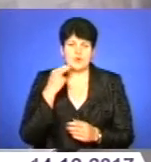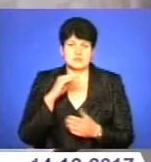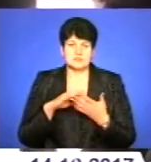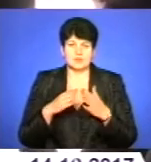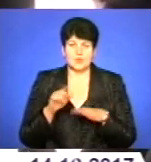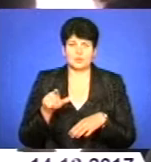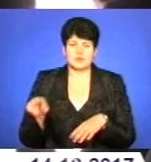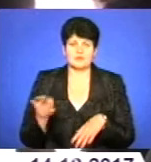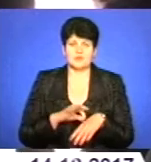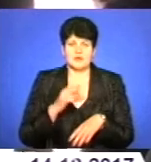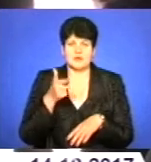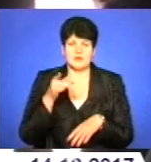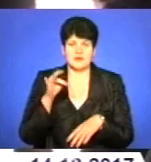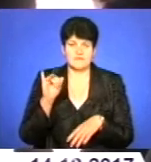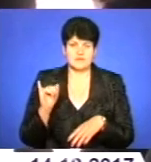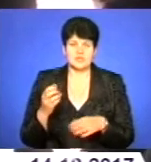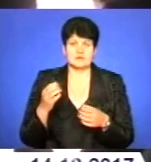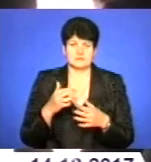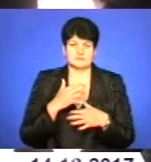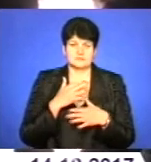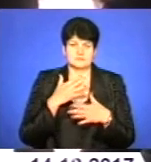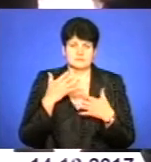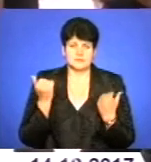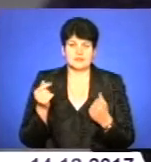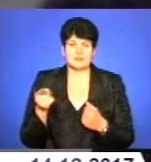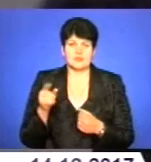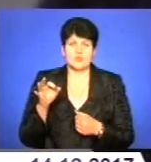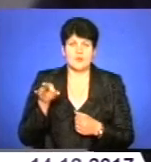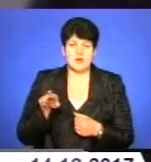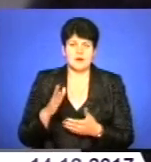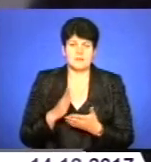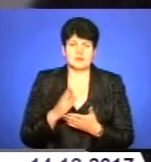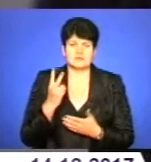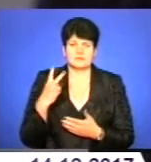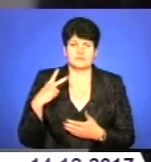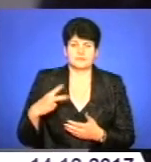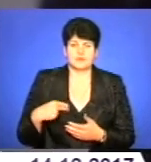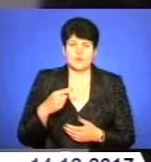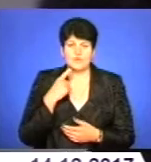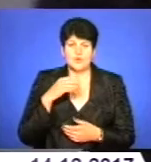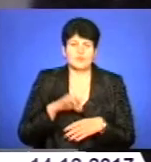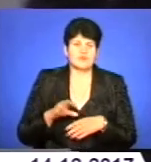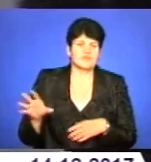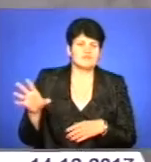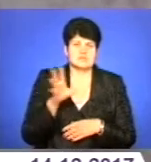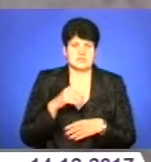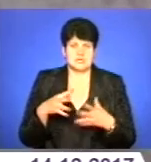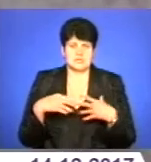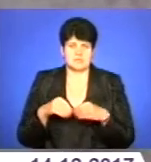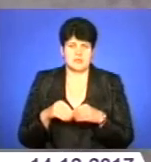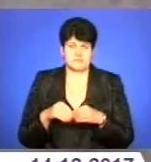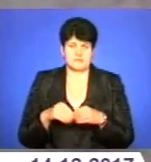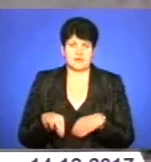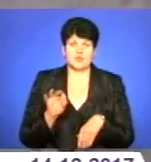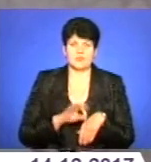людей, хворих на грип і ГРВІ, все ж чимало. Тернополянка Оля, мати двох доньок, каже, перехворіли всією сім'єю. Хворіла